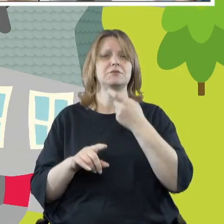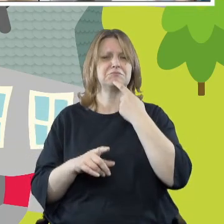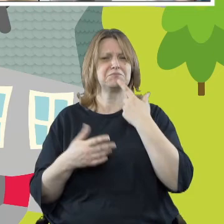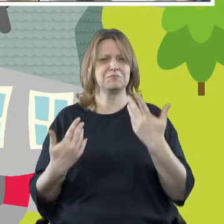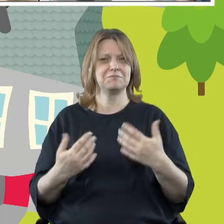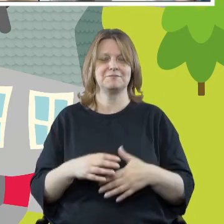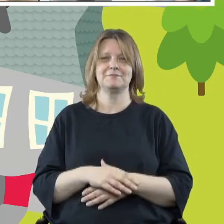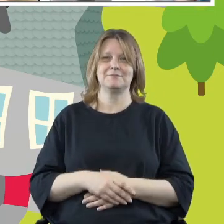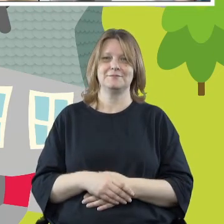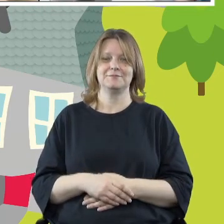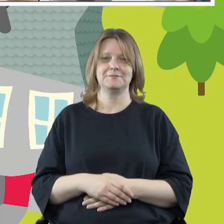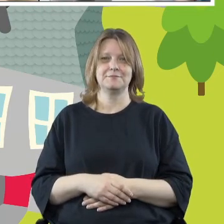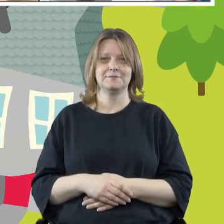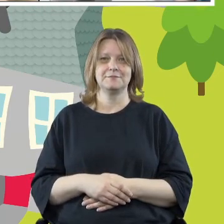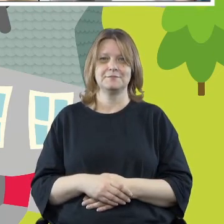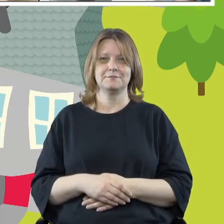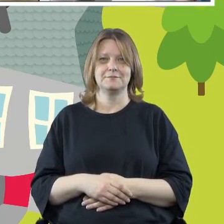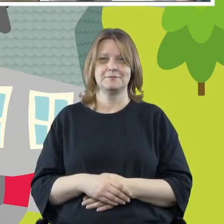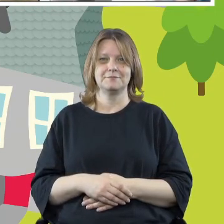Co oznacza ten znak?